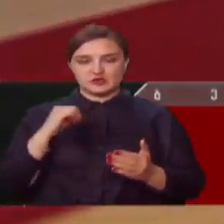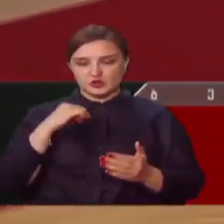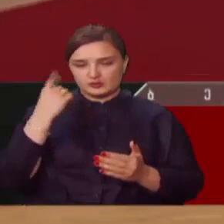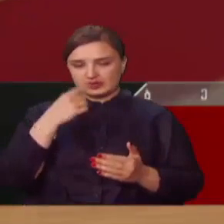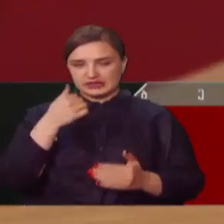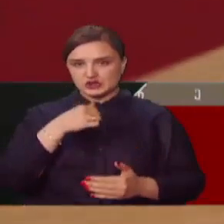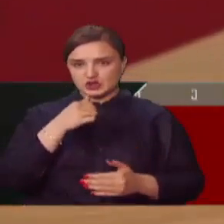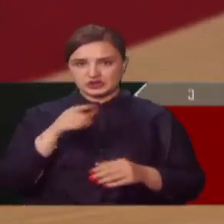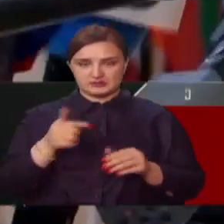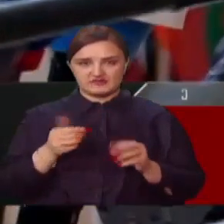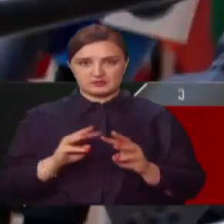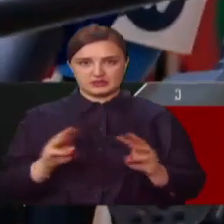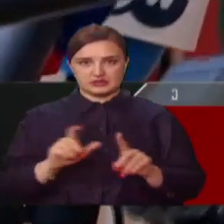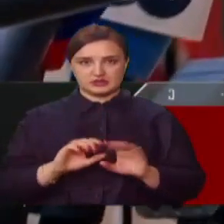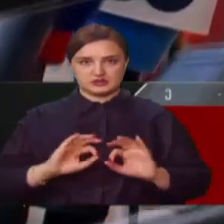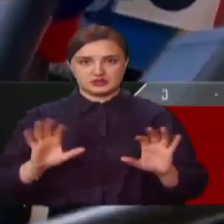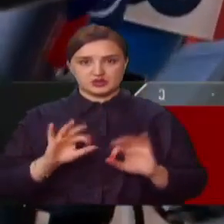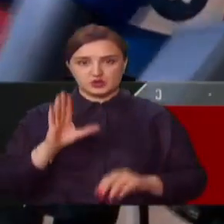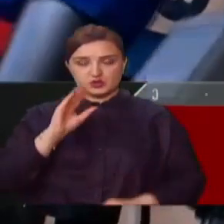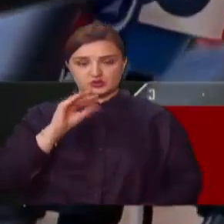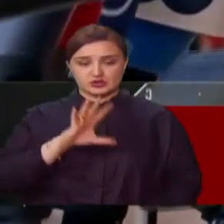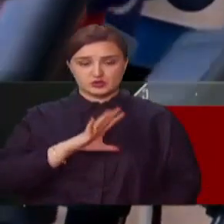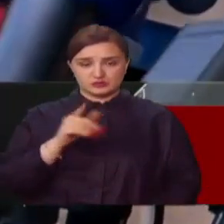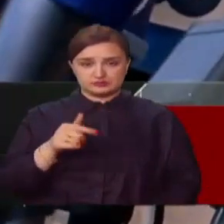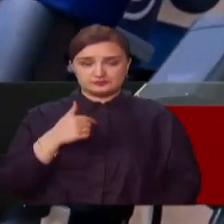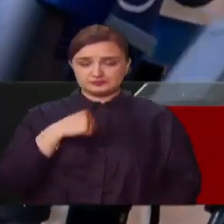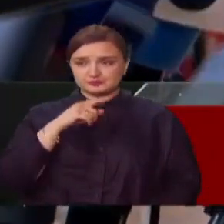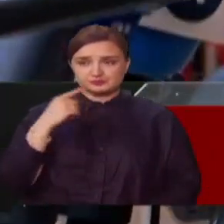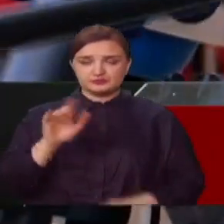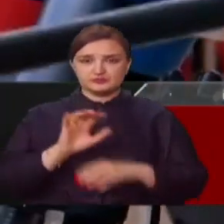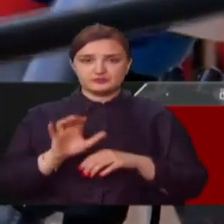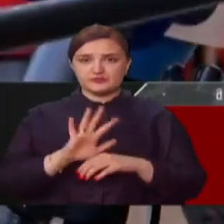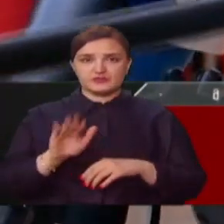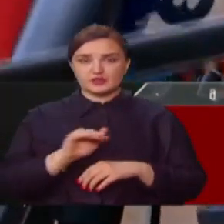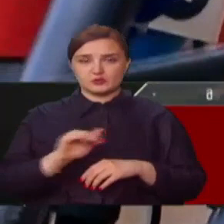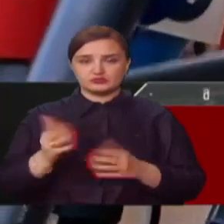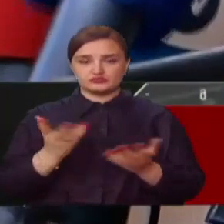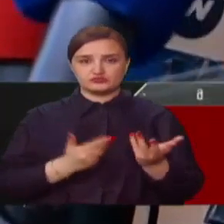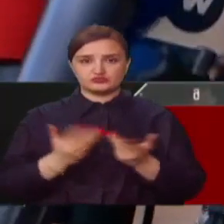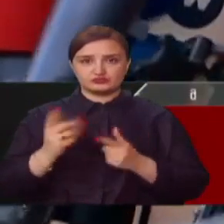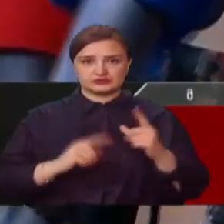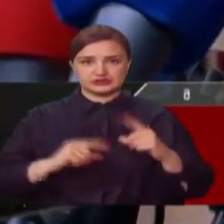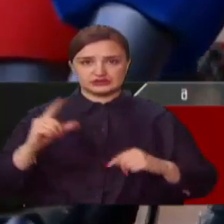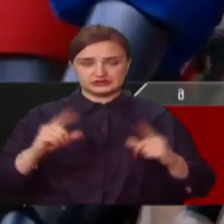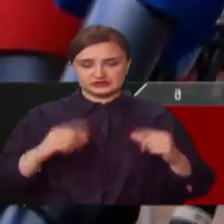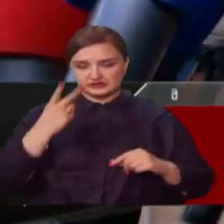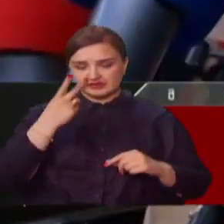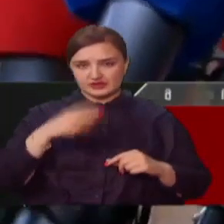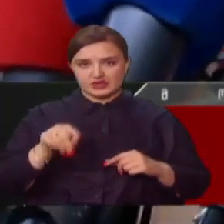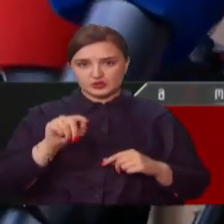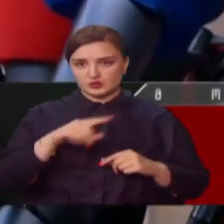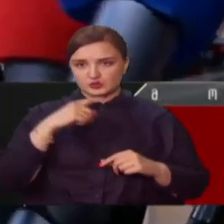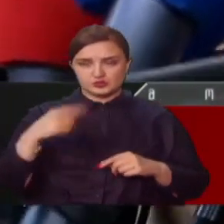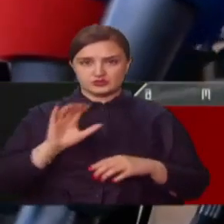ესტონეთის პრემიერმაც გააკეთა. როდესაც ჩვენ რუსული იმპორტის არაოფიციალური სტატისტიკა ვიხილეთ, რომ მიკროჩიპების იმპორტი